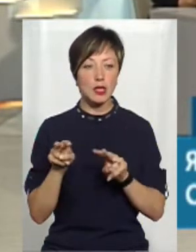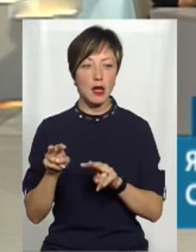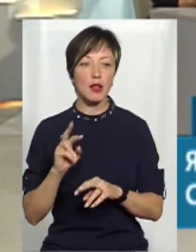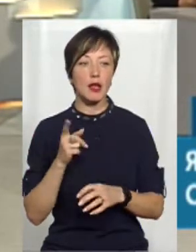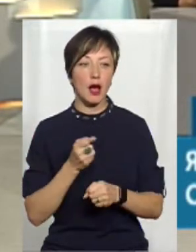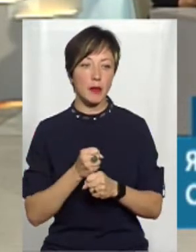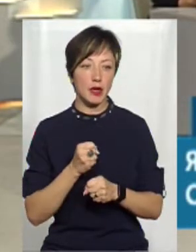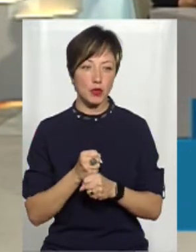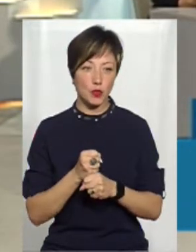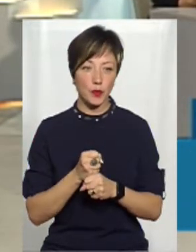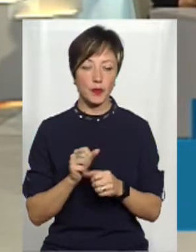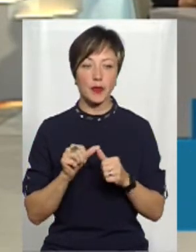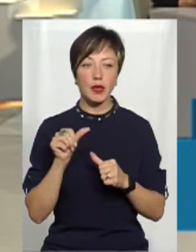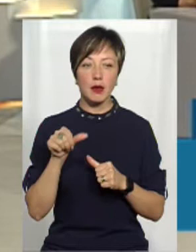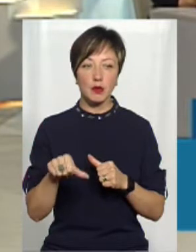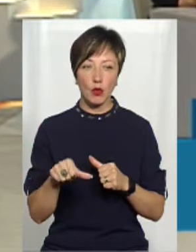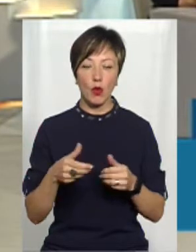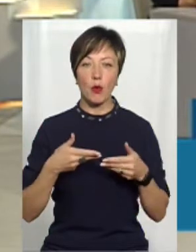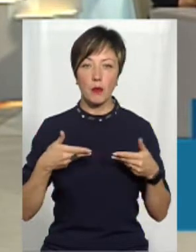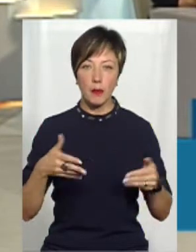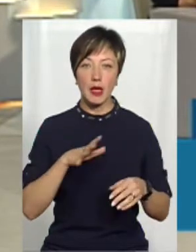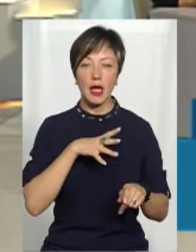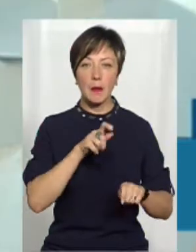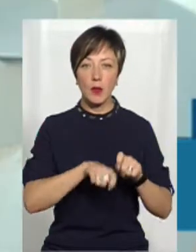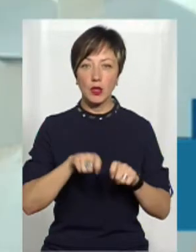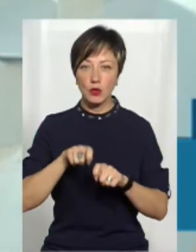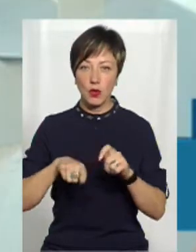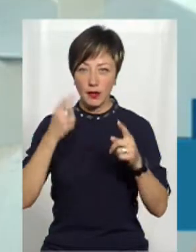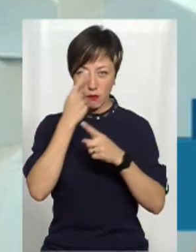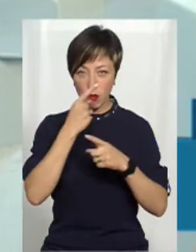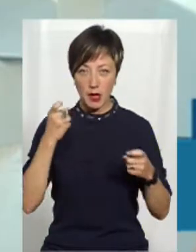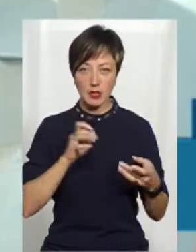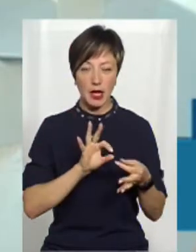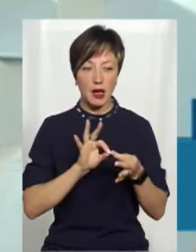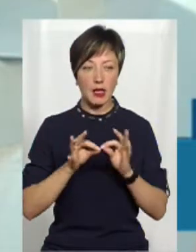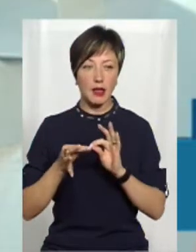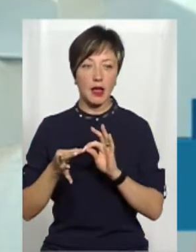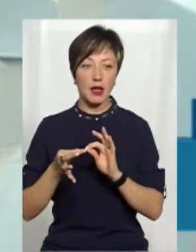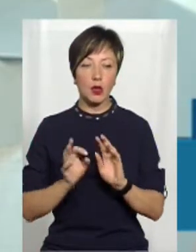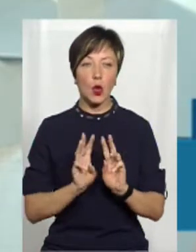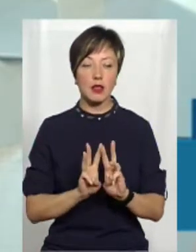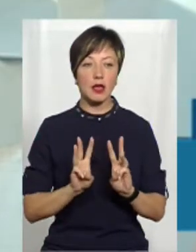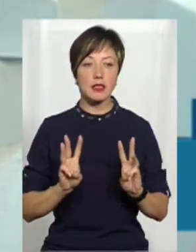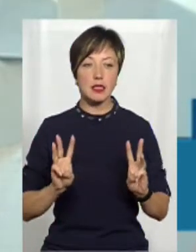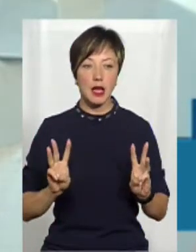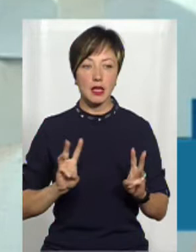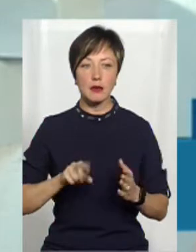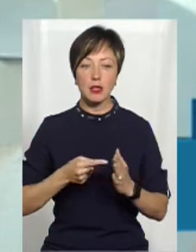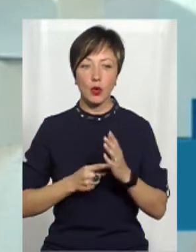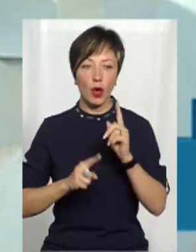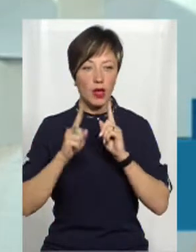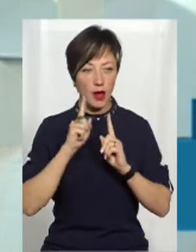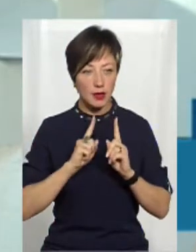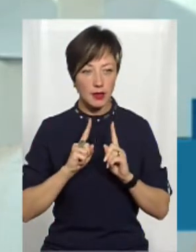тим, як працює. Крім того, ми моніторили інформацію, моніторили дуже ретельну інформацію на сайті, веб-сайті міської